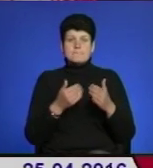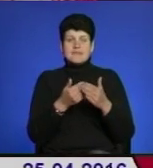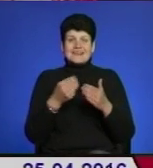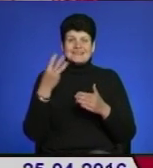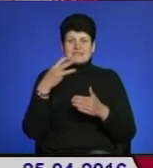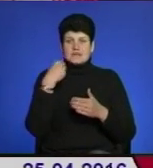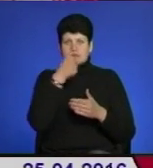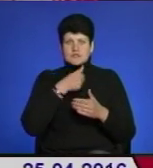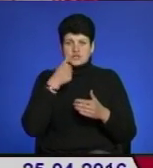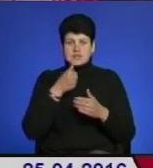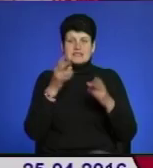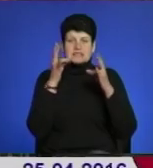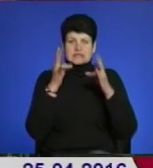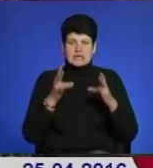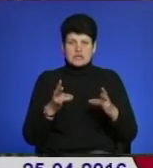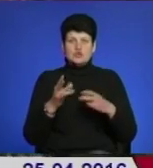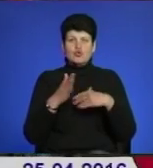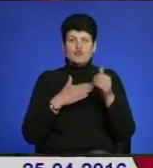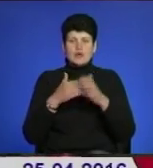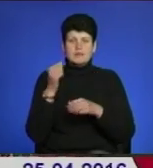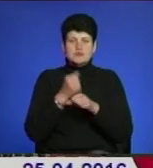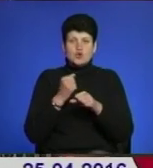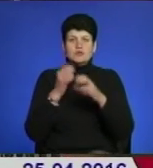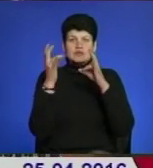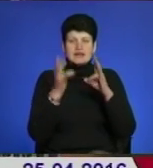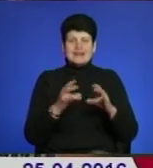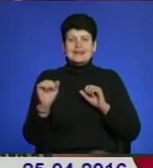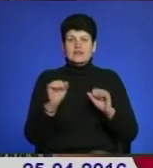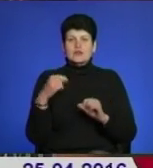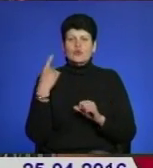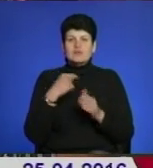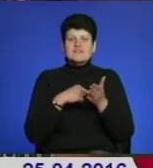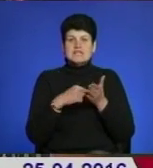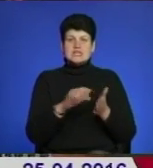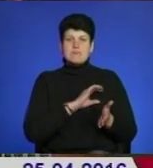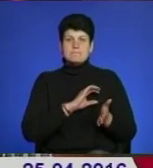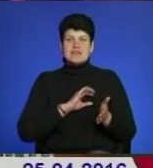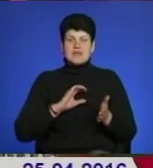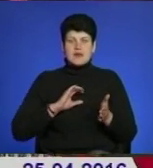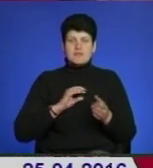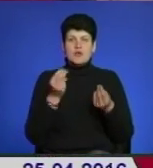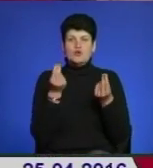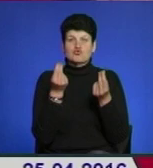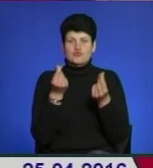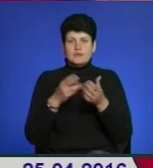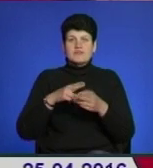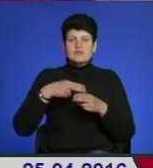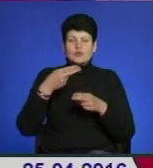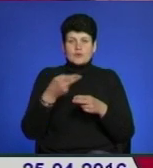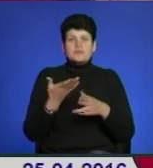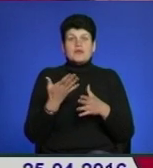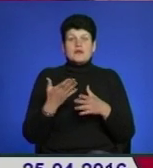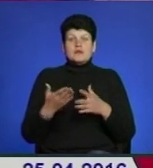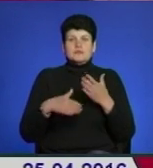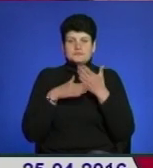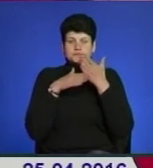річниці найтрагічнішої рукотворної трагедії в історії України керівники краю відзначили медалями та грошовими винагородами ліквідаторів